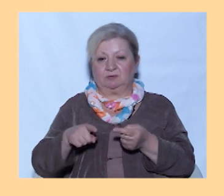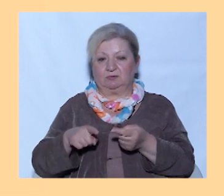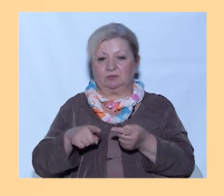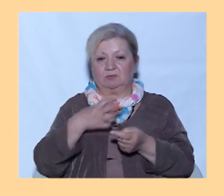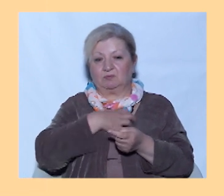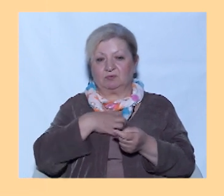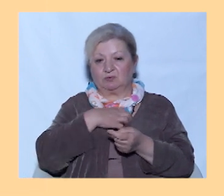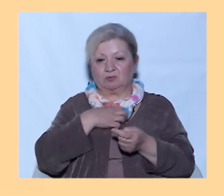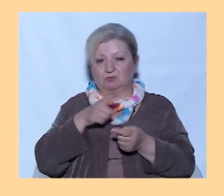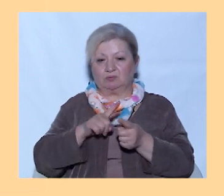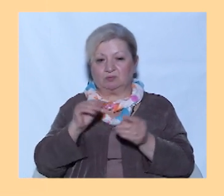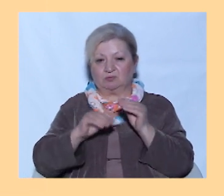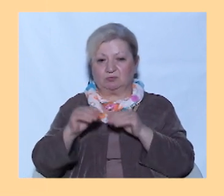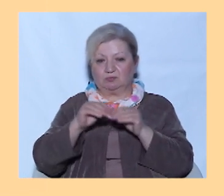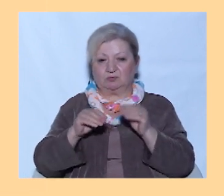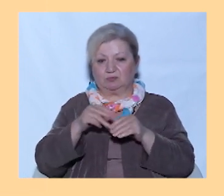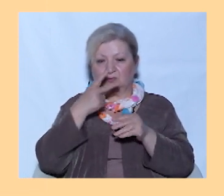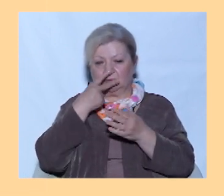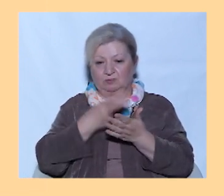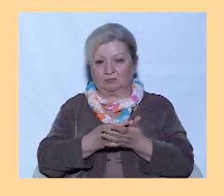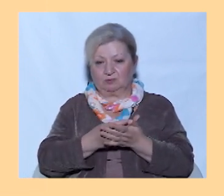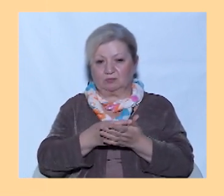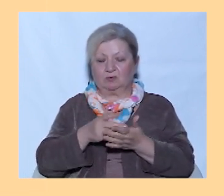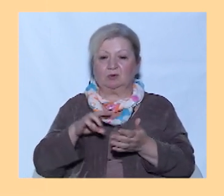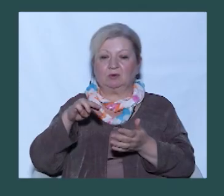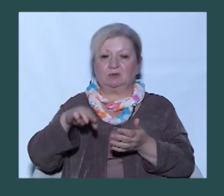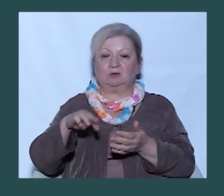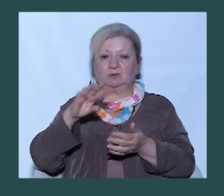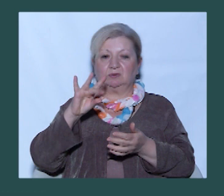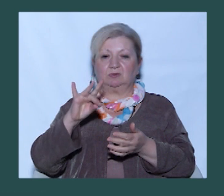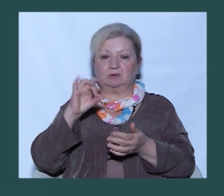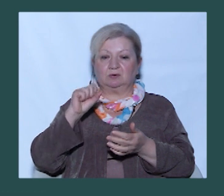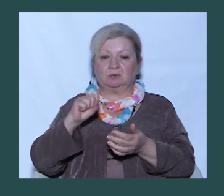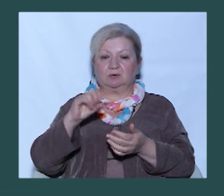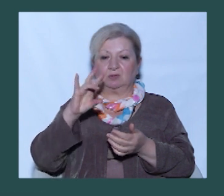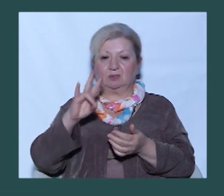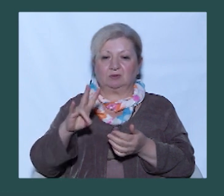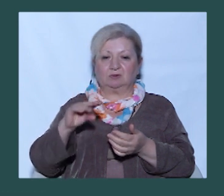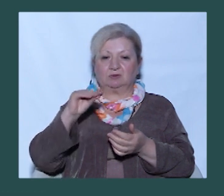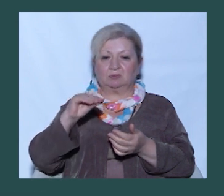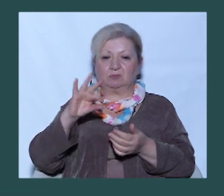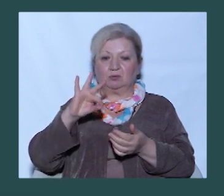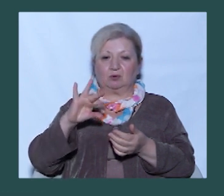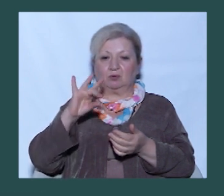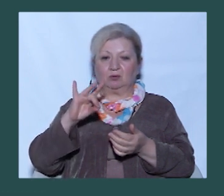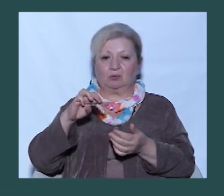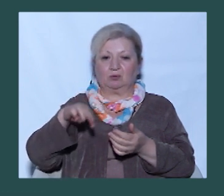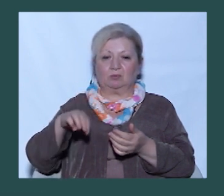გავაგრძელოთ, ეხლა ერთ-ერთი მნიშვნელოვანი მოწყობილობა განვიხილოთ, ისეთი როგორიც არის ტრანსფორმატორი.